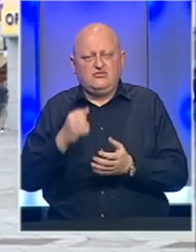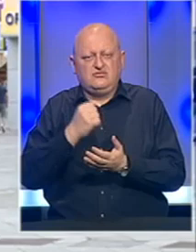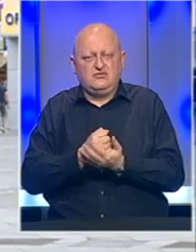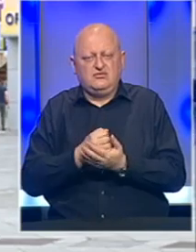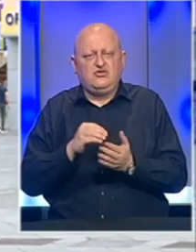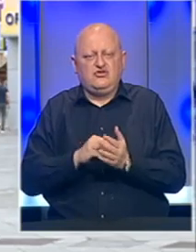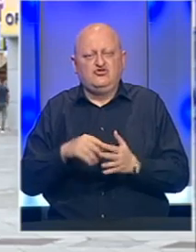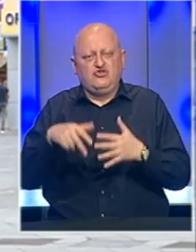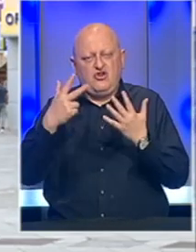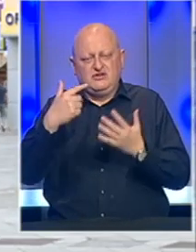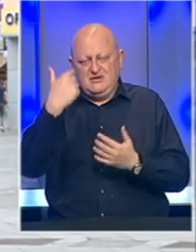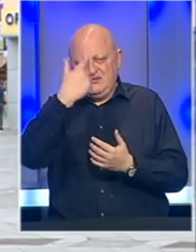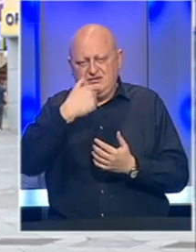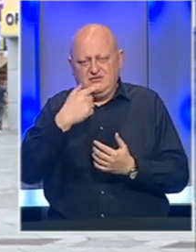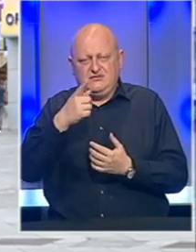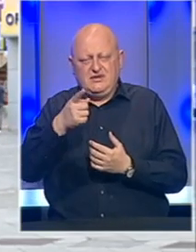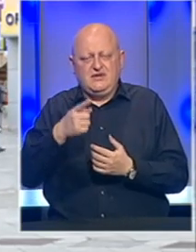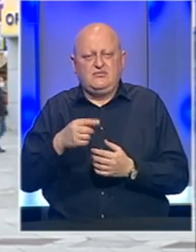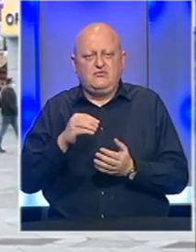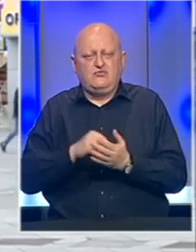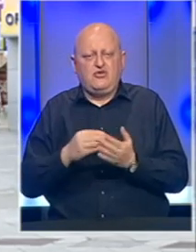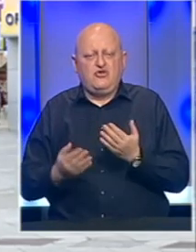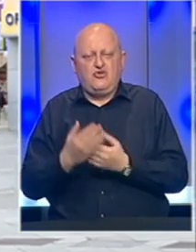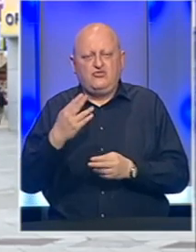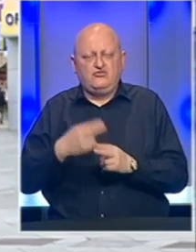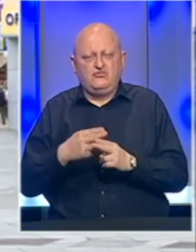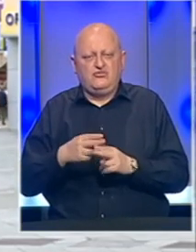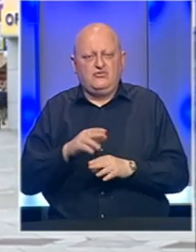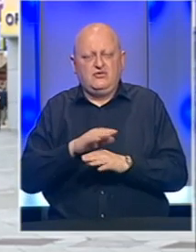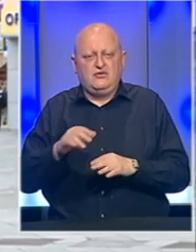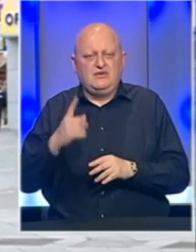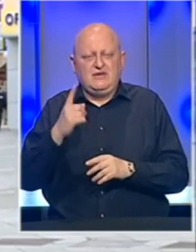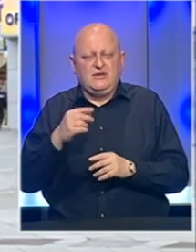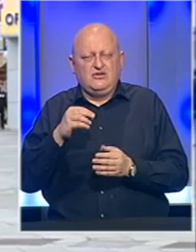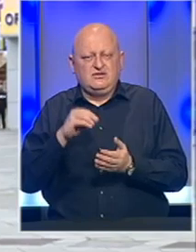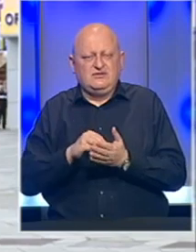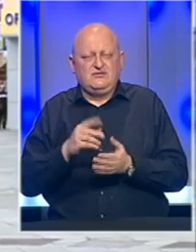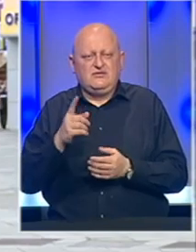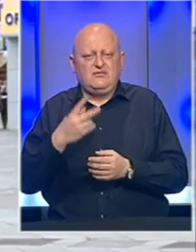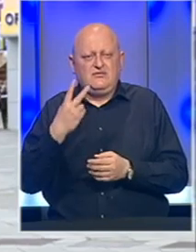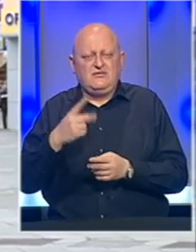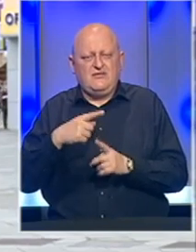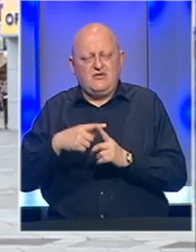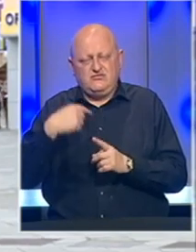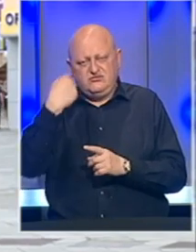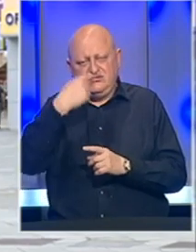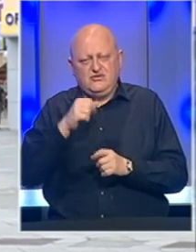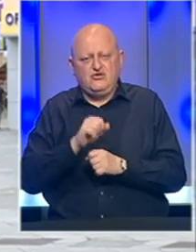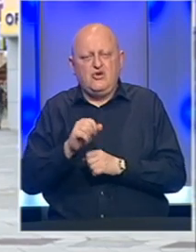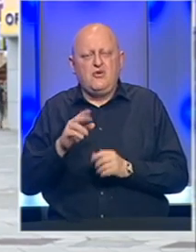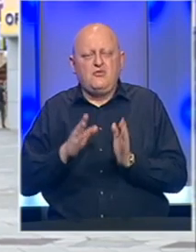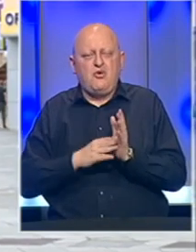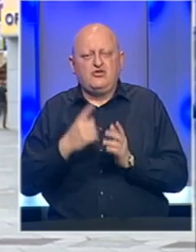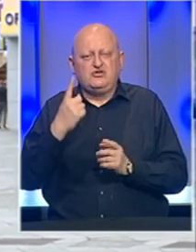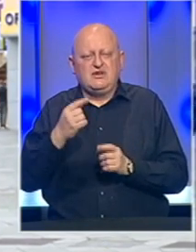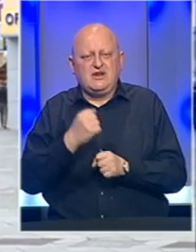je kod još 8 lica, pa je tako broj novozaraženih konačno jednocifren. Po 2 pozitivna lica su iz Doboja i Modrića i po